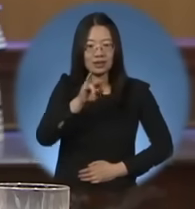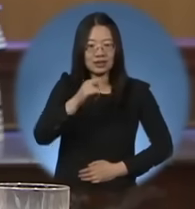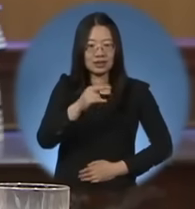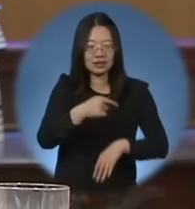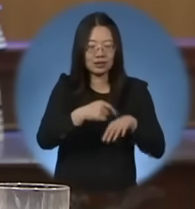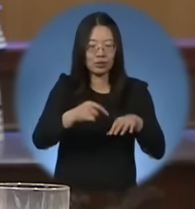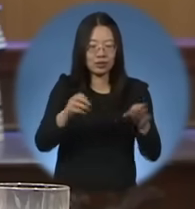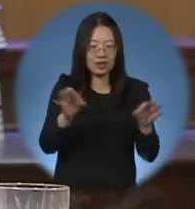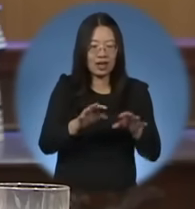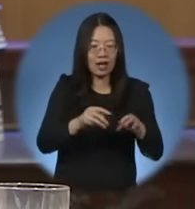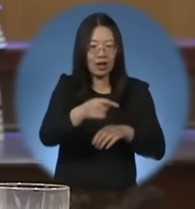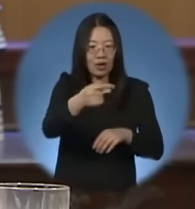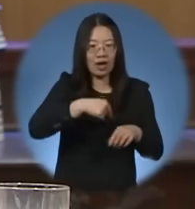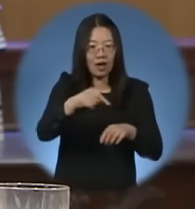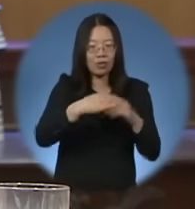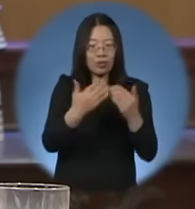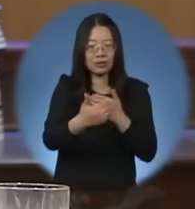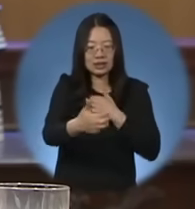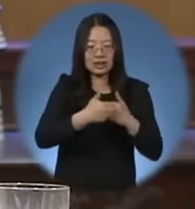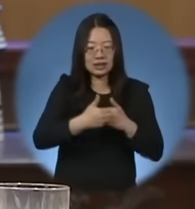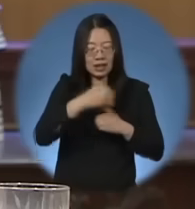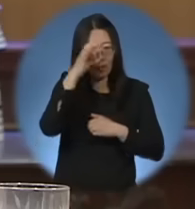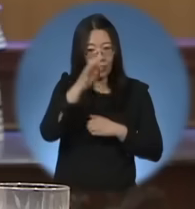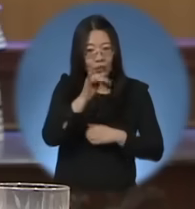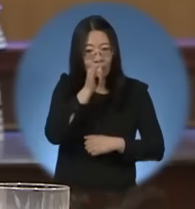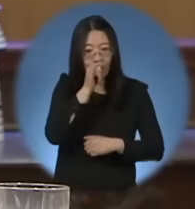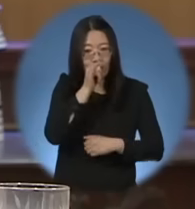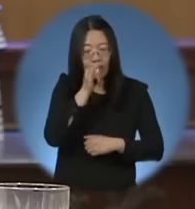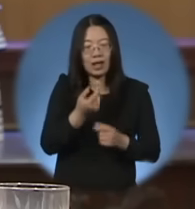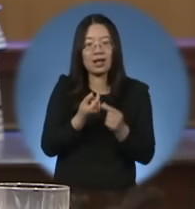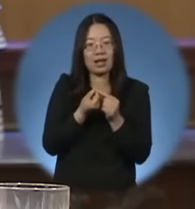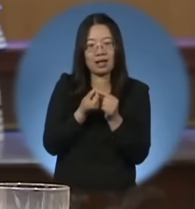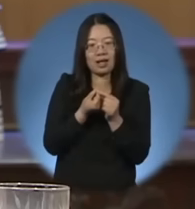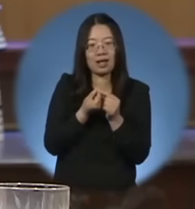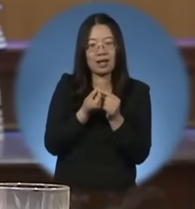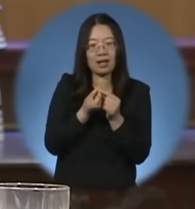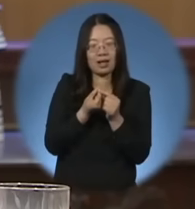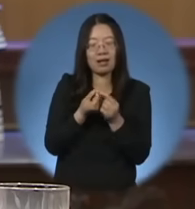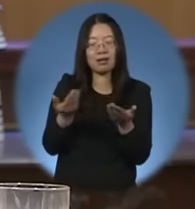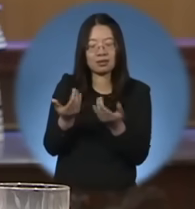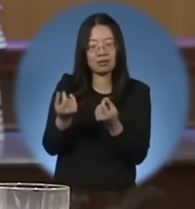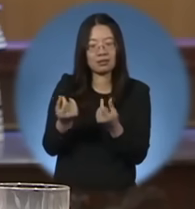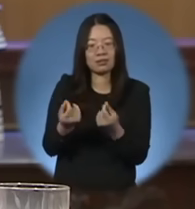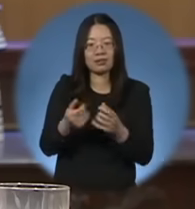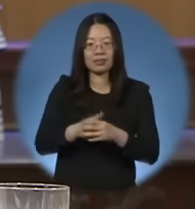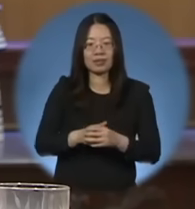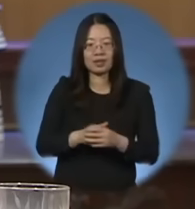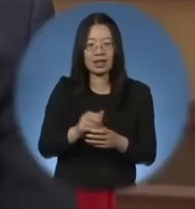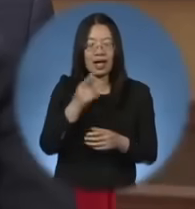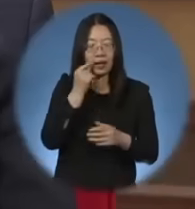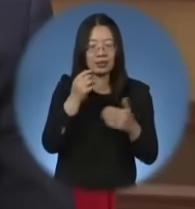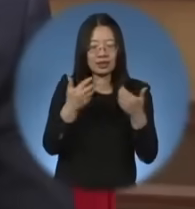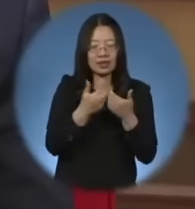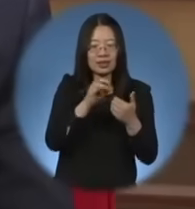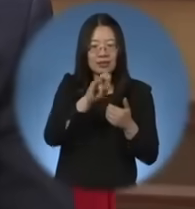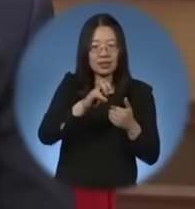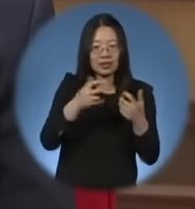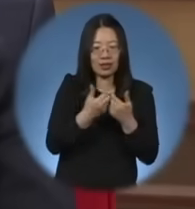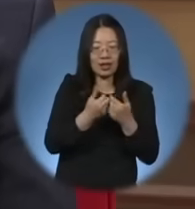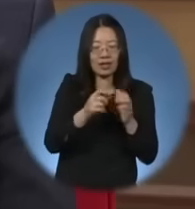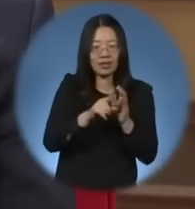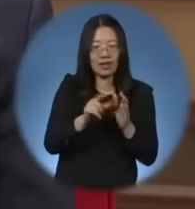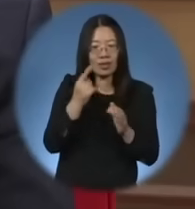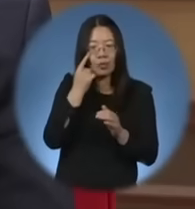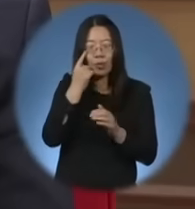여진족이 잠깐 좀 왔다 갔다 하고 이런 것도 다 침략으로 본다 작은 일이라고 생각해요 제가 아 임진월한테